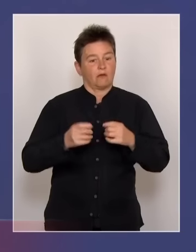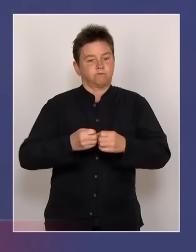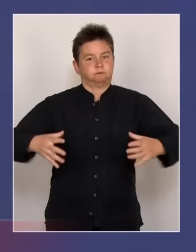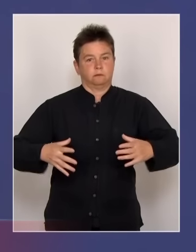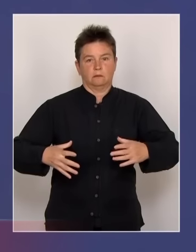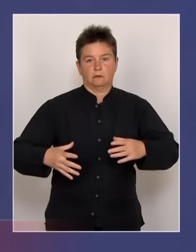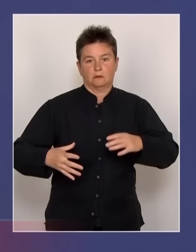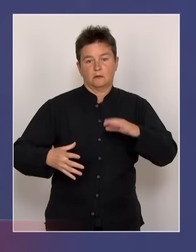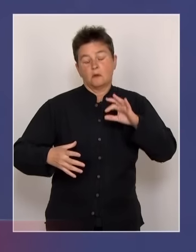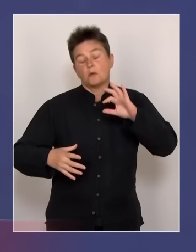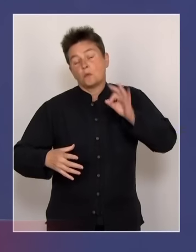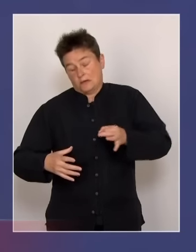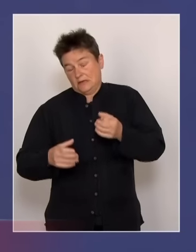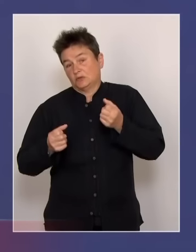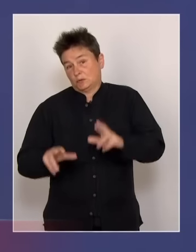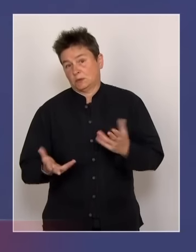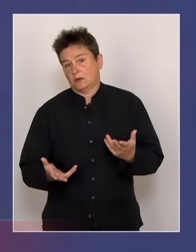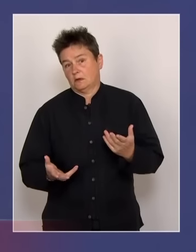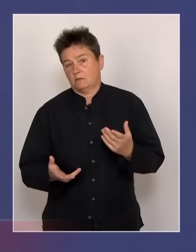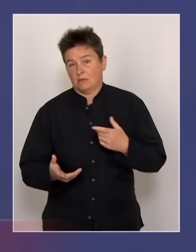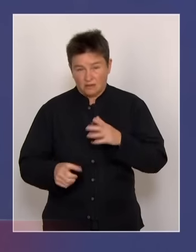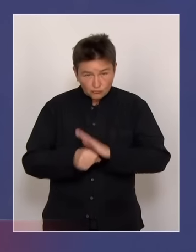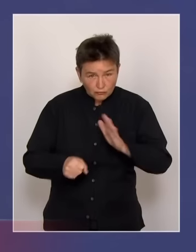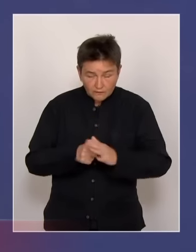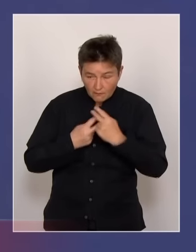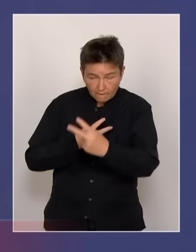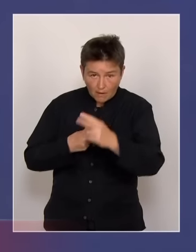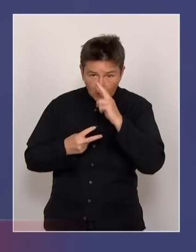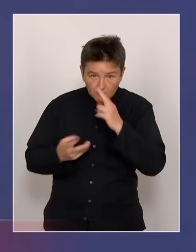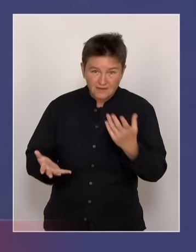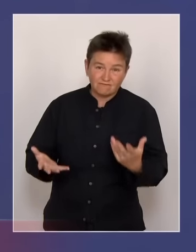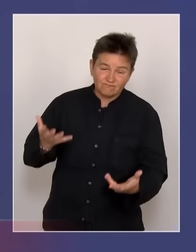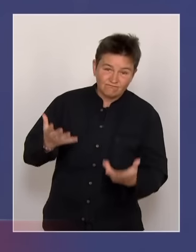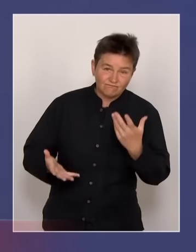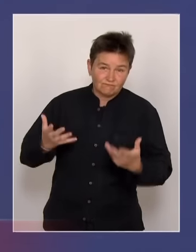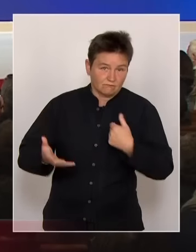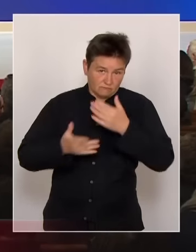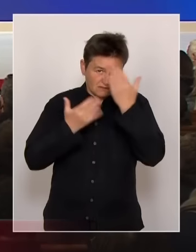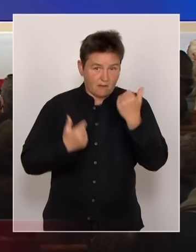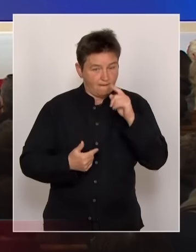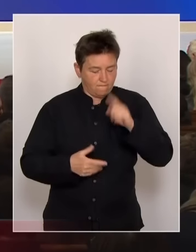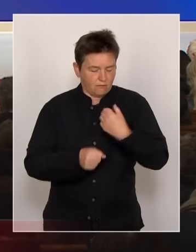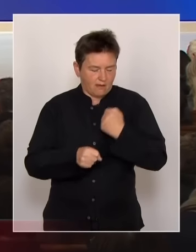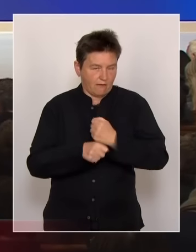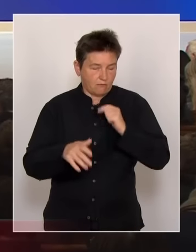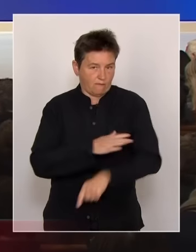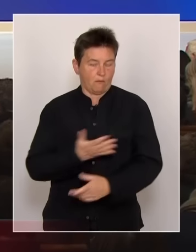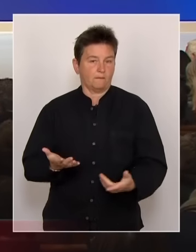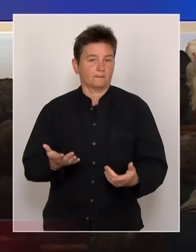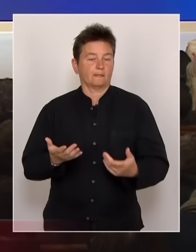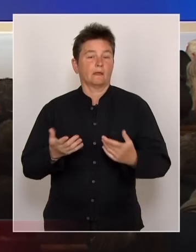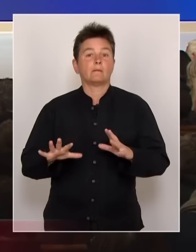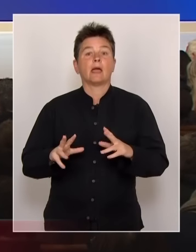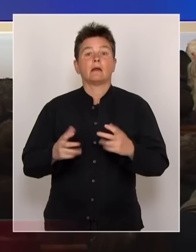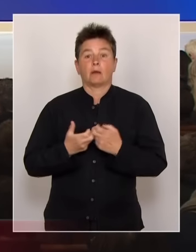? Sans doute. Est-ce suffisant face aux missiles russes ? Il nous faut travailler sur ce point. Mais quand nous avons un